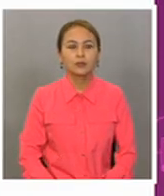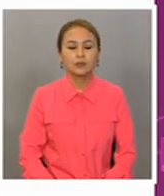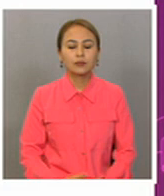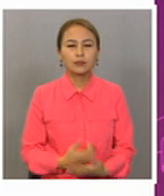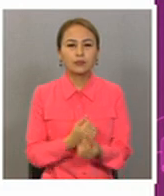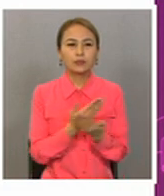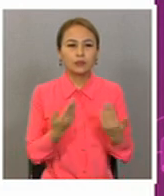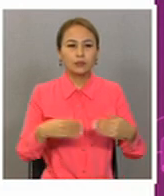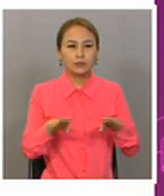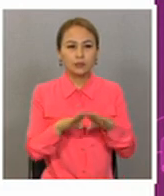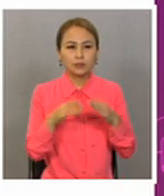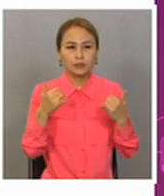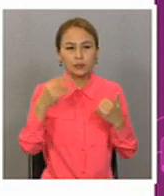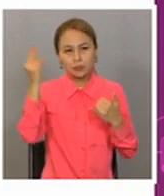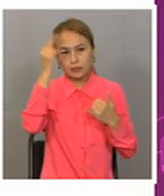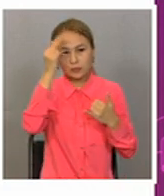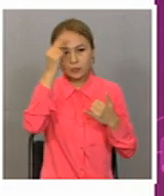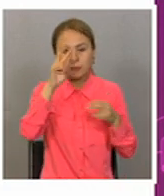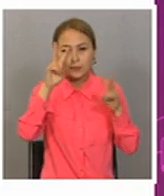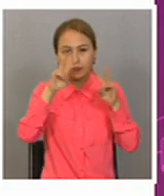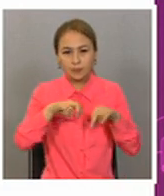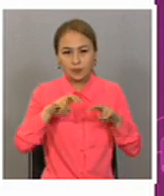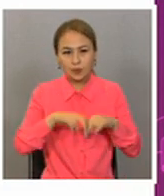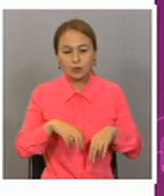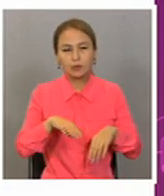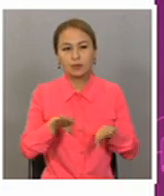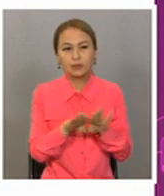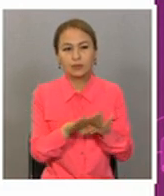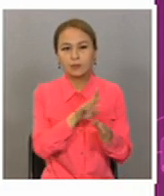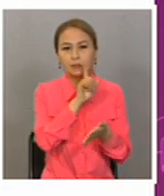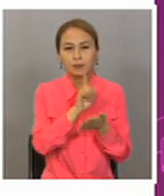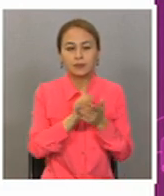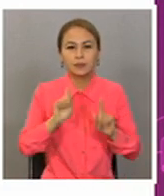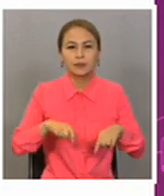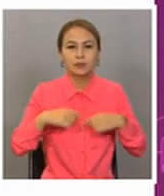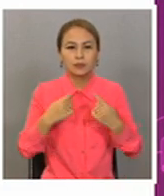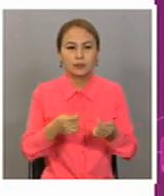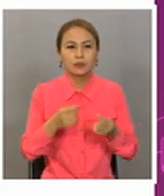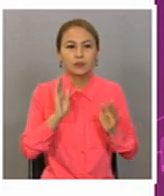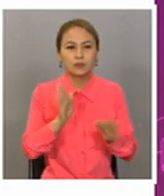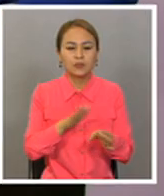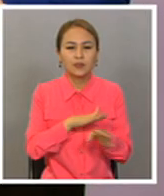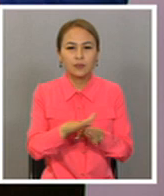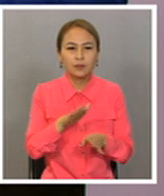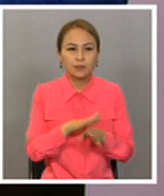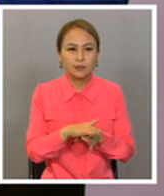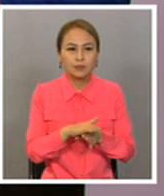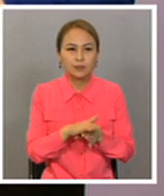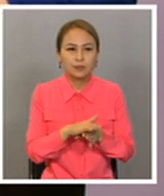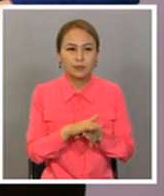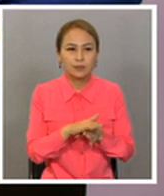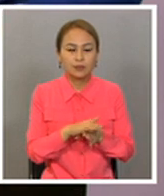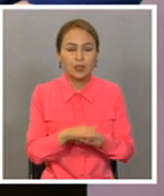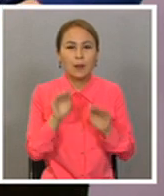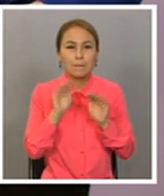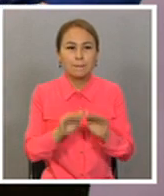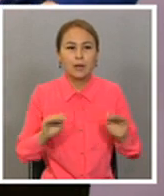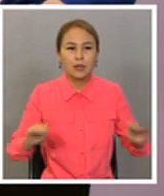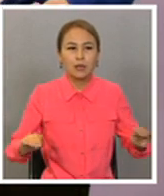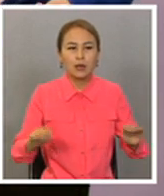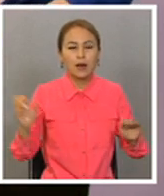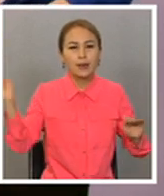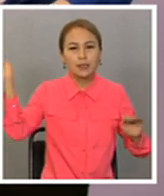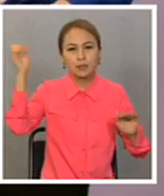бүгінгі сабақтан алған білімімізді тексеру мақсатында берілген тапсырманы орындайық. Балаға